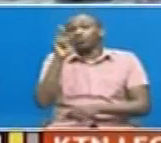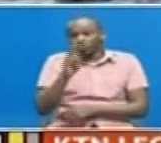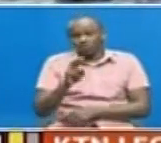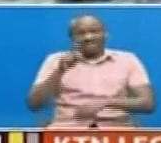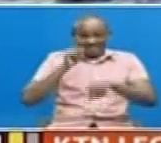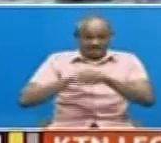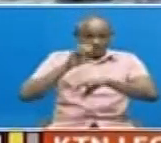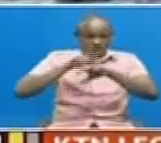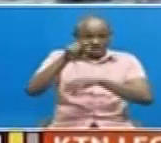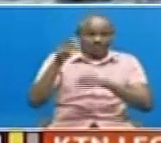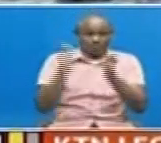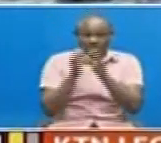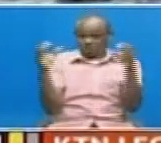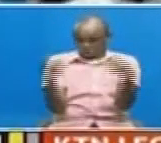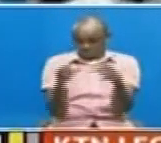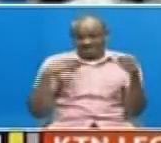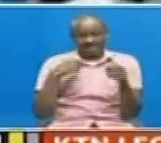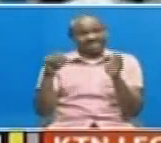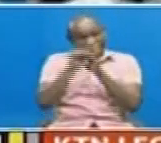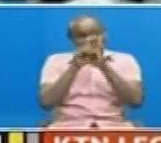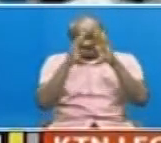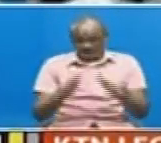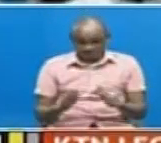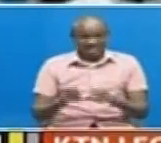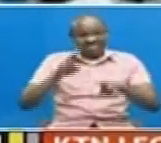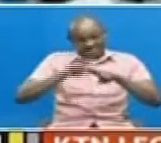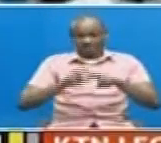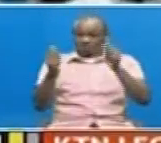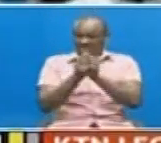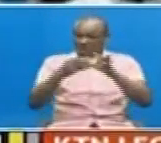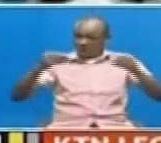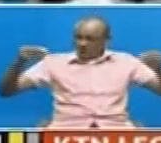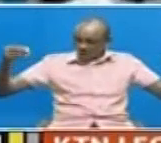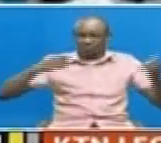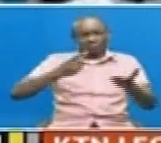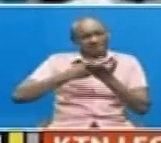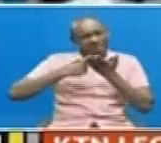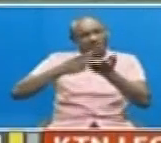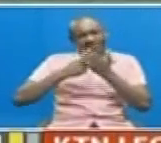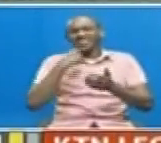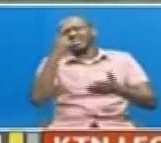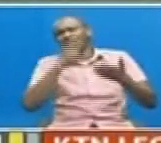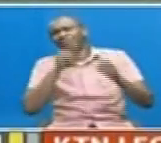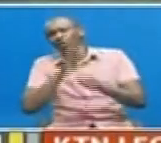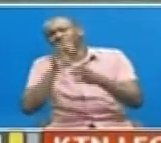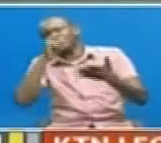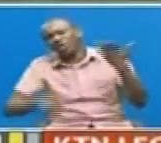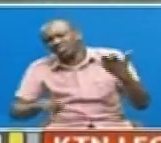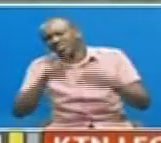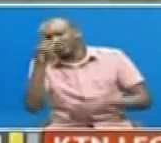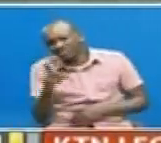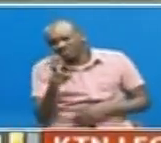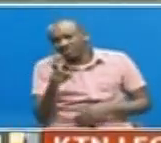Kenyatta alipomuita na kundi lake kwenye ikulu ya Nairobi, wakaketi kwa muda mrefu wakipiga gumzo, alimwahidi malipo? Na